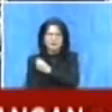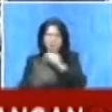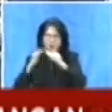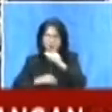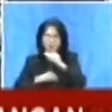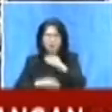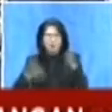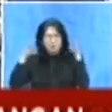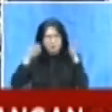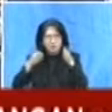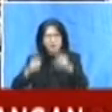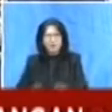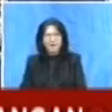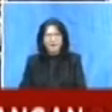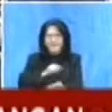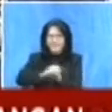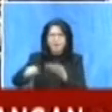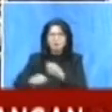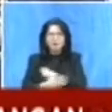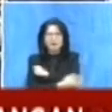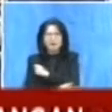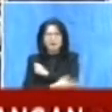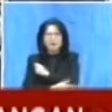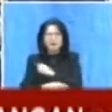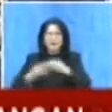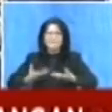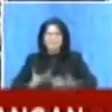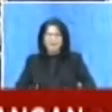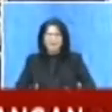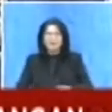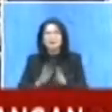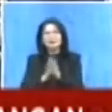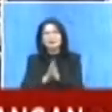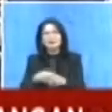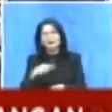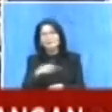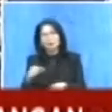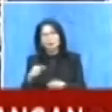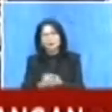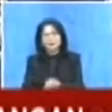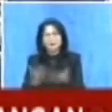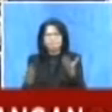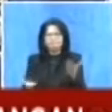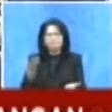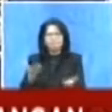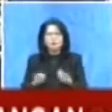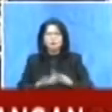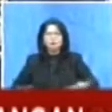terutama penghapusan kemiskinan ekstrem dan mengurangi ketimpangan sosial.